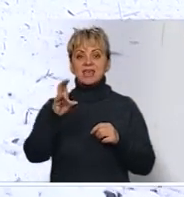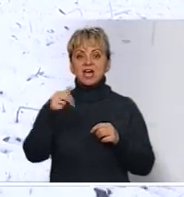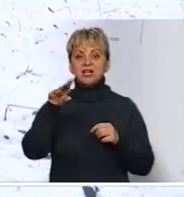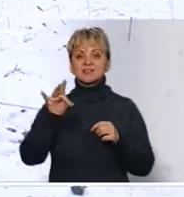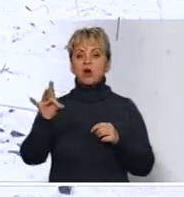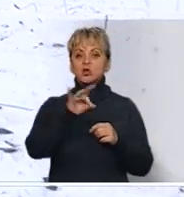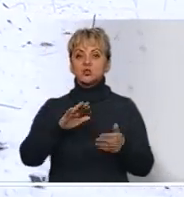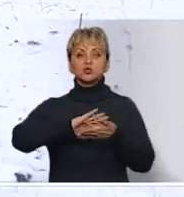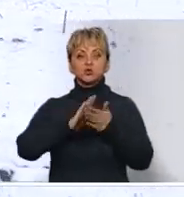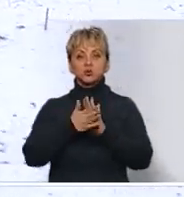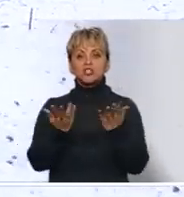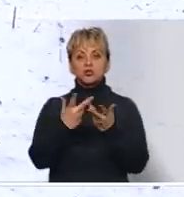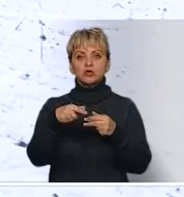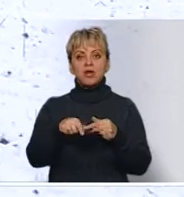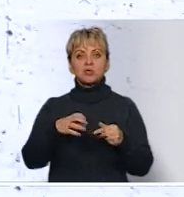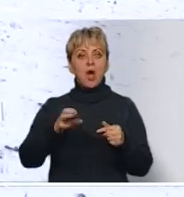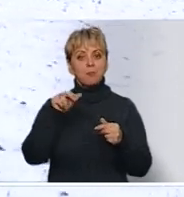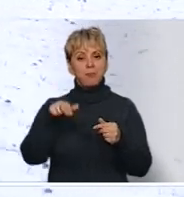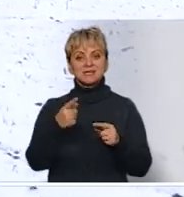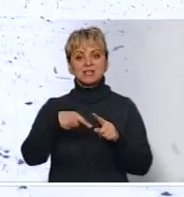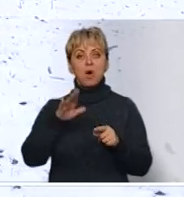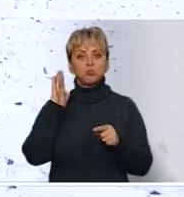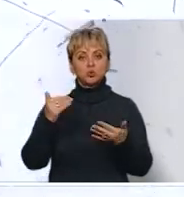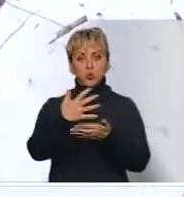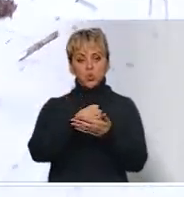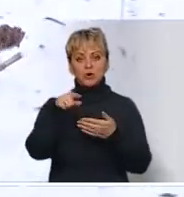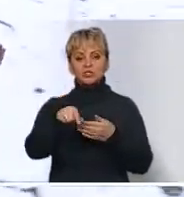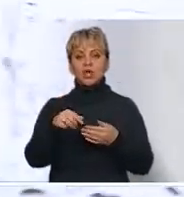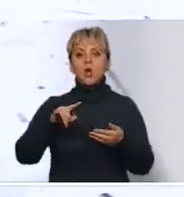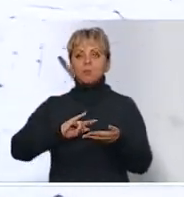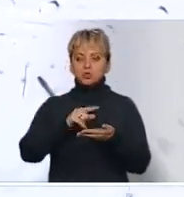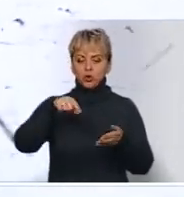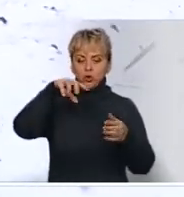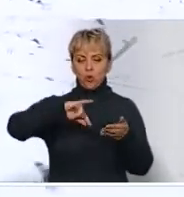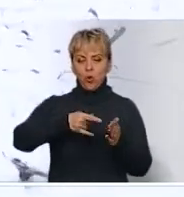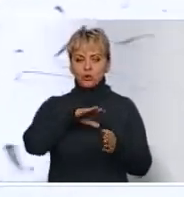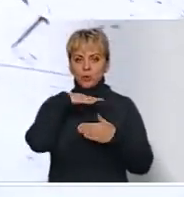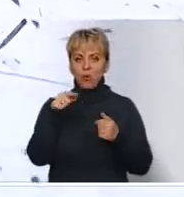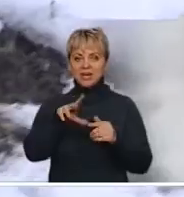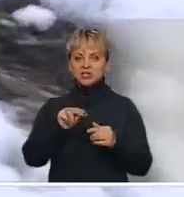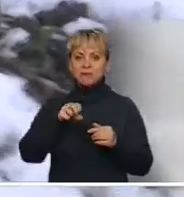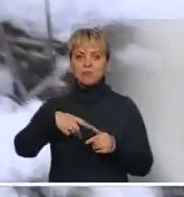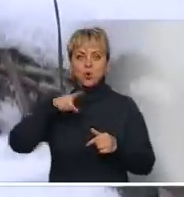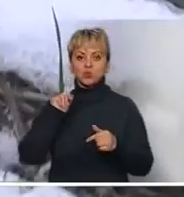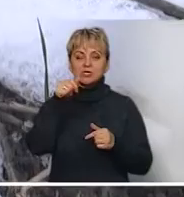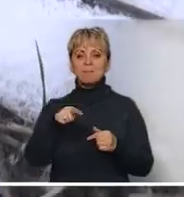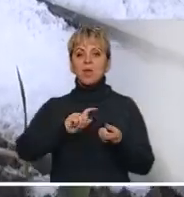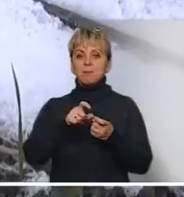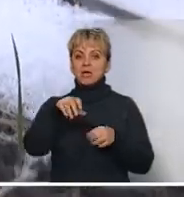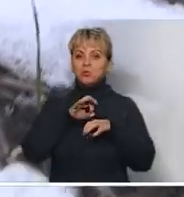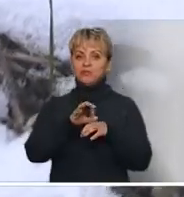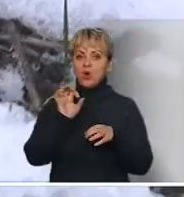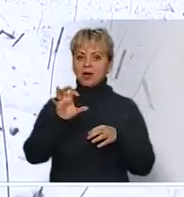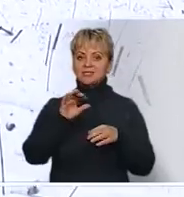В хозяйстве Неклиновского района ситуацию считают угрожающей для будущего урожая. Мышиных нор в этом году больше, чем в прошлом.